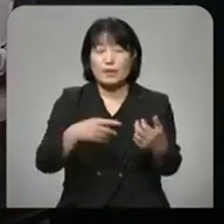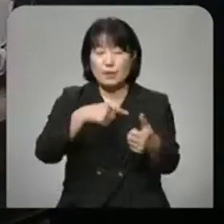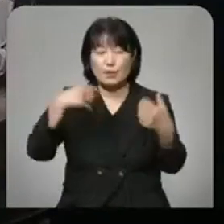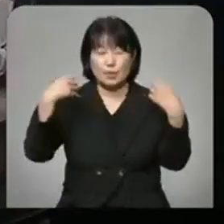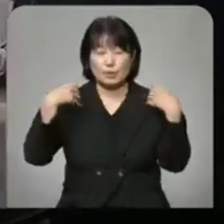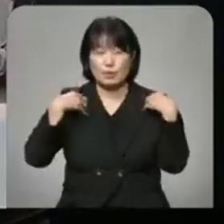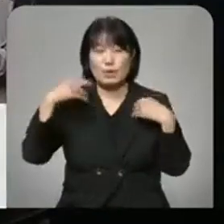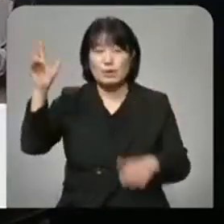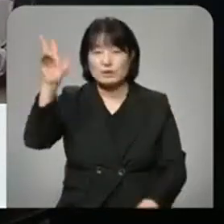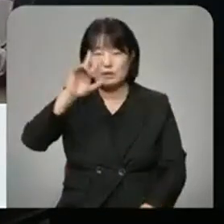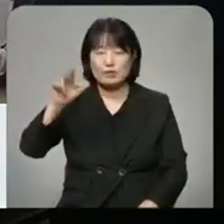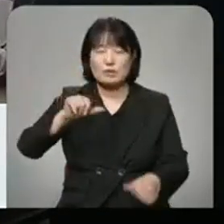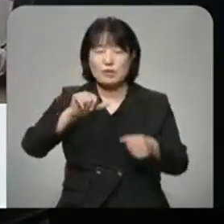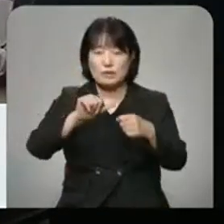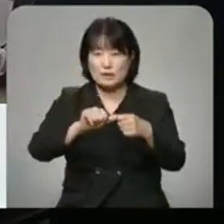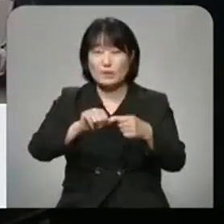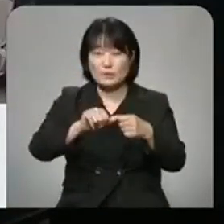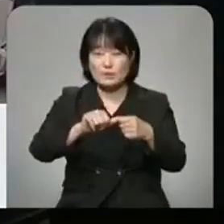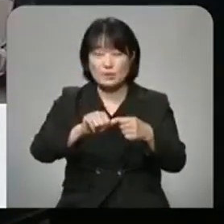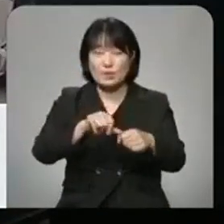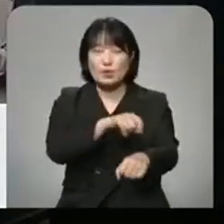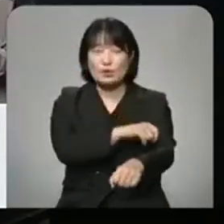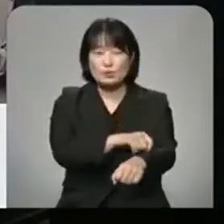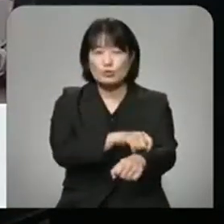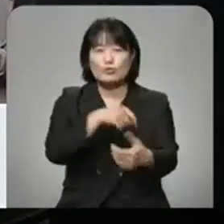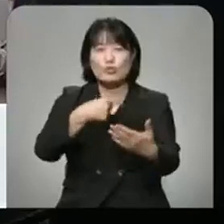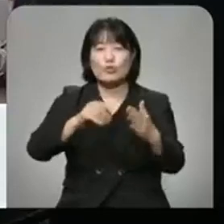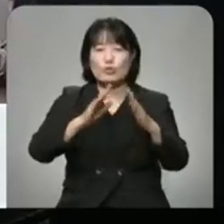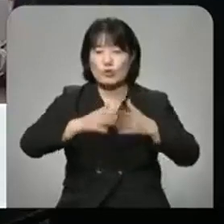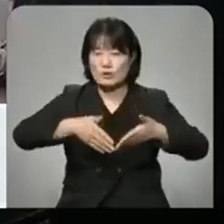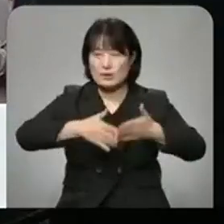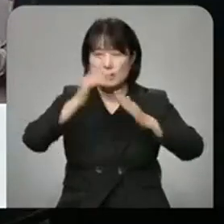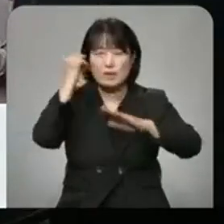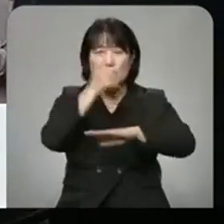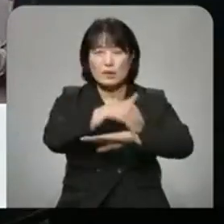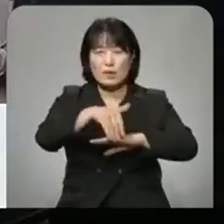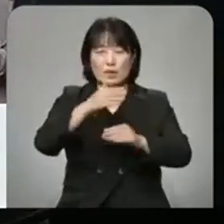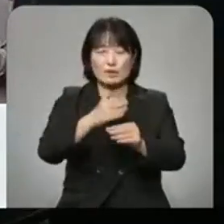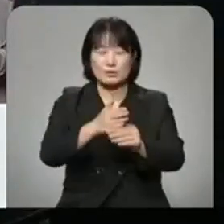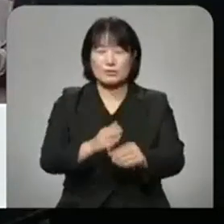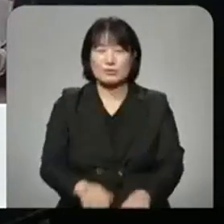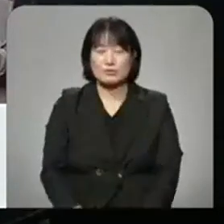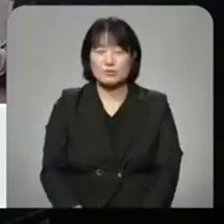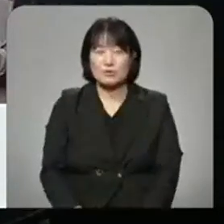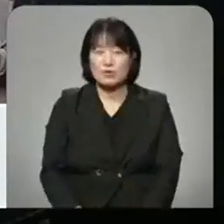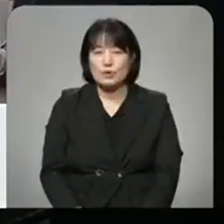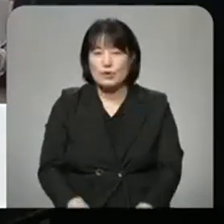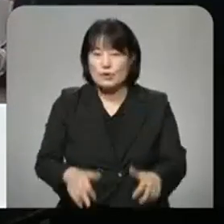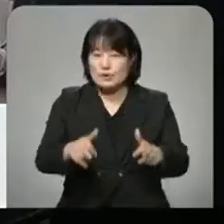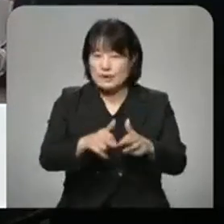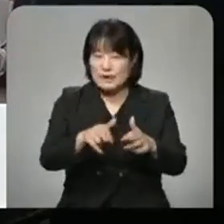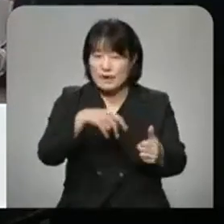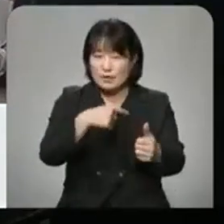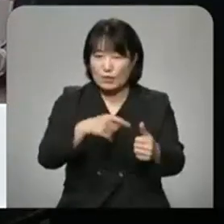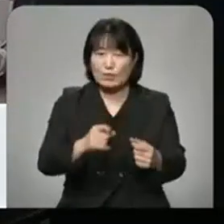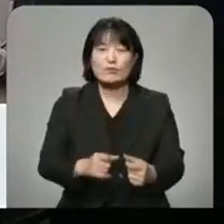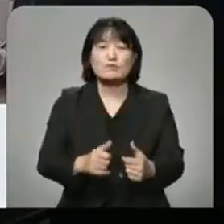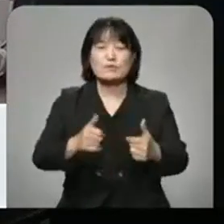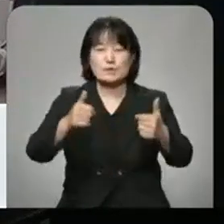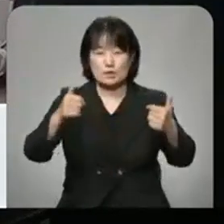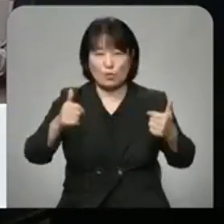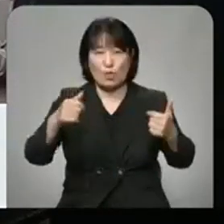강원도교육청이 전국에서 다섯 번째로 특수교육원을 설립하기로 했습니다. 특수교육의 저변을 확대할 수 있다는 기대와